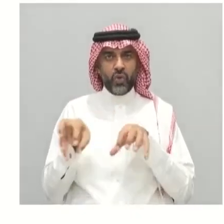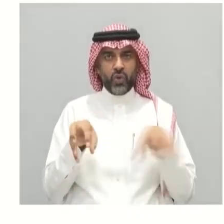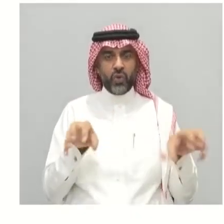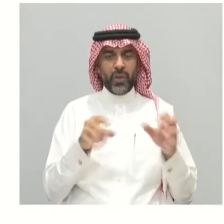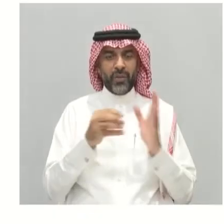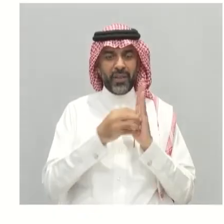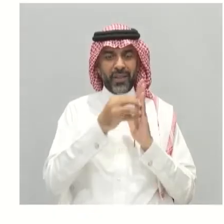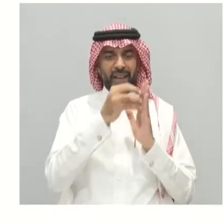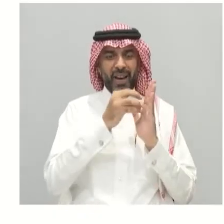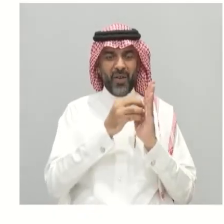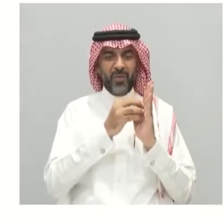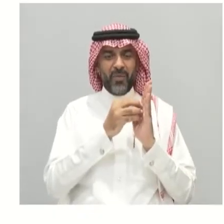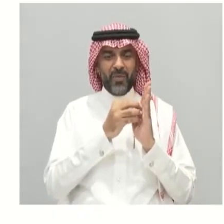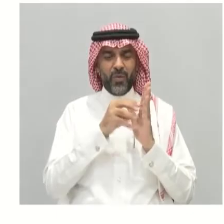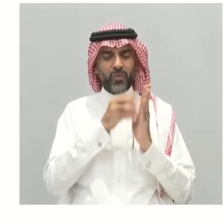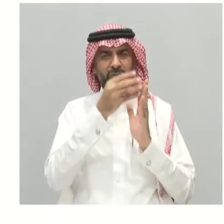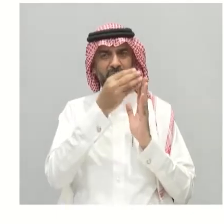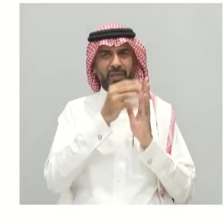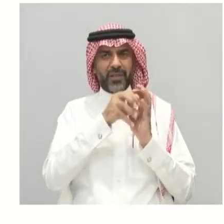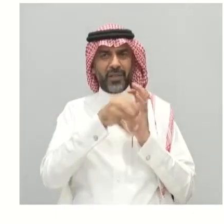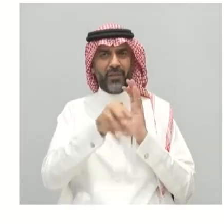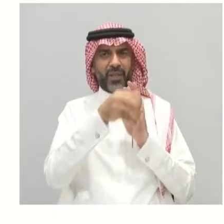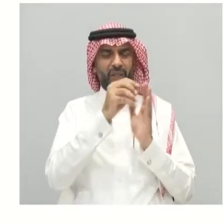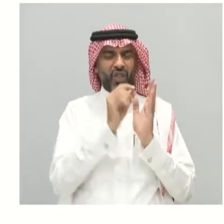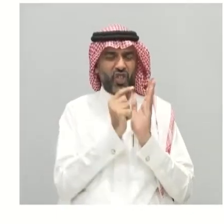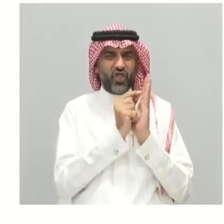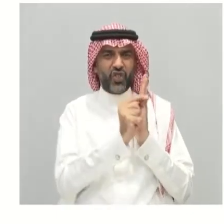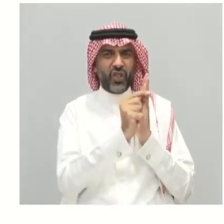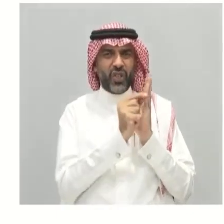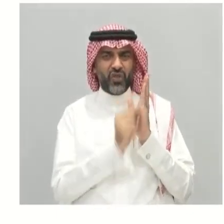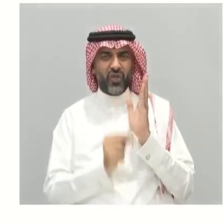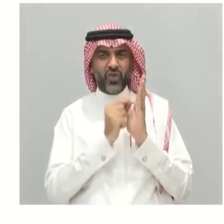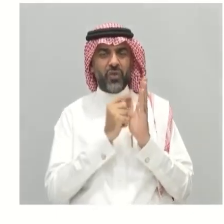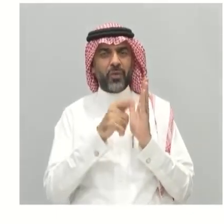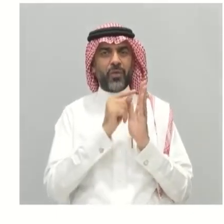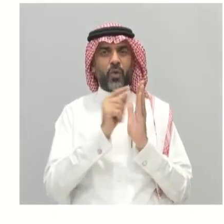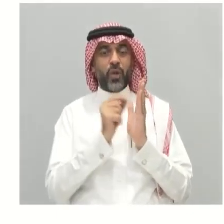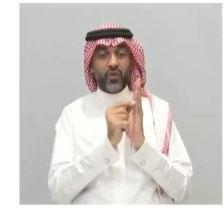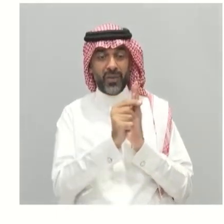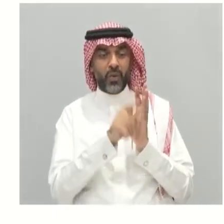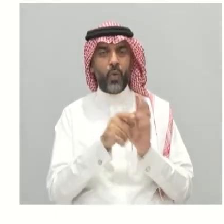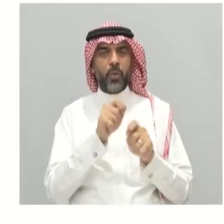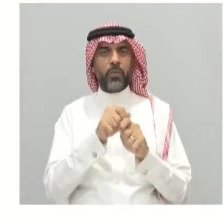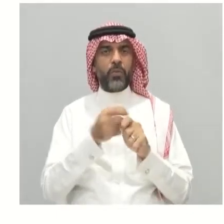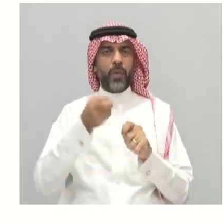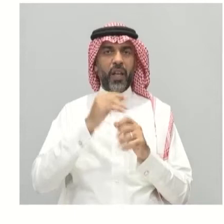الى اجزاء منفصله كل جزء ينمو لاحقا ليكون طحلب ماذا جديد